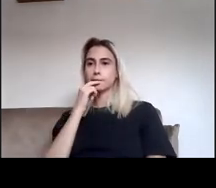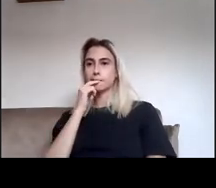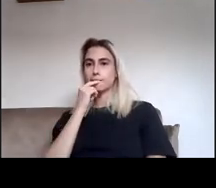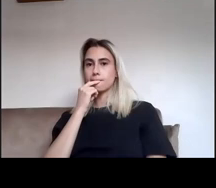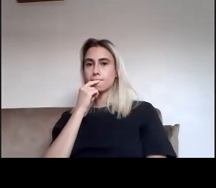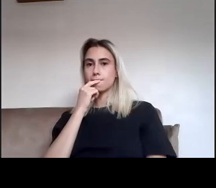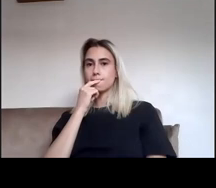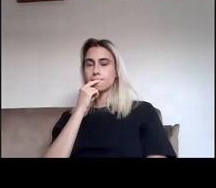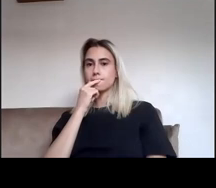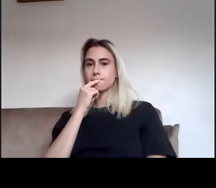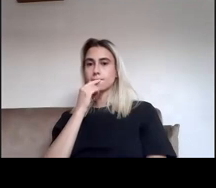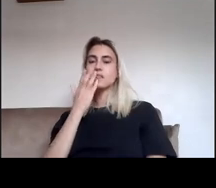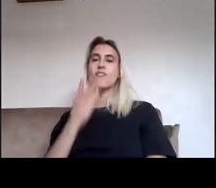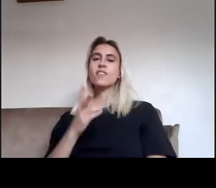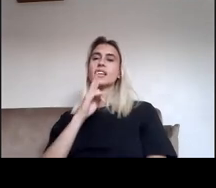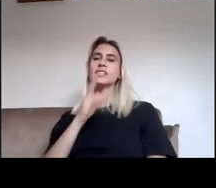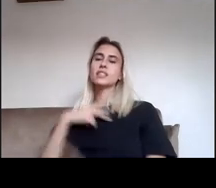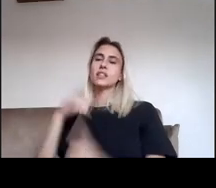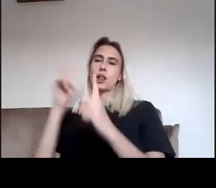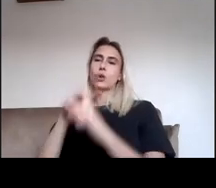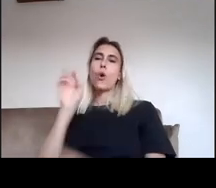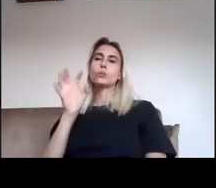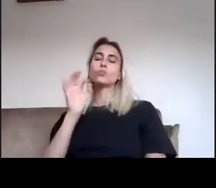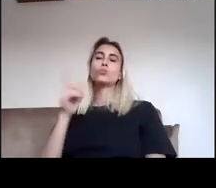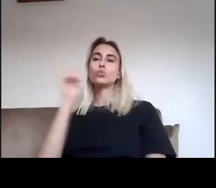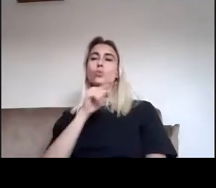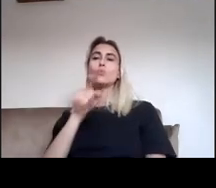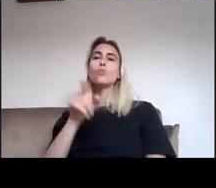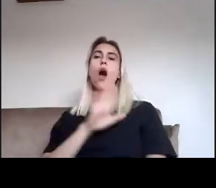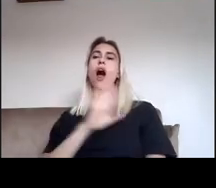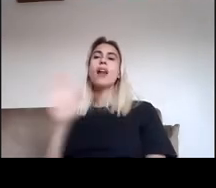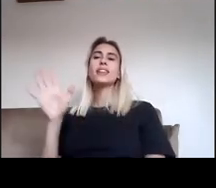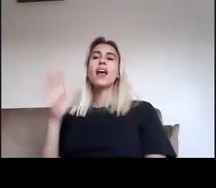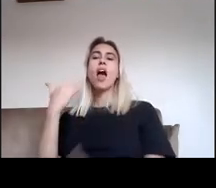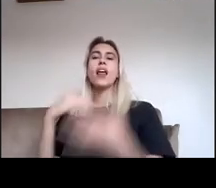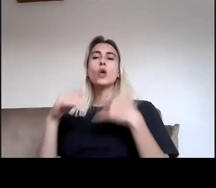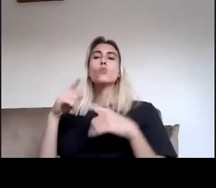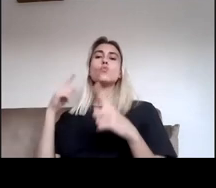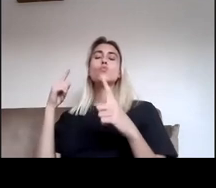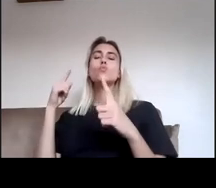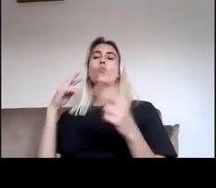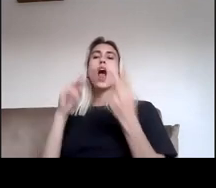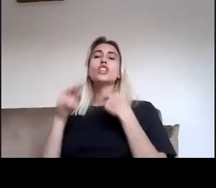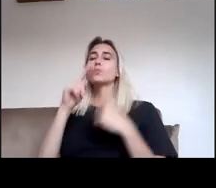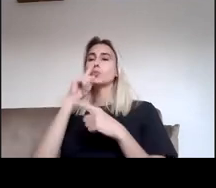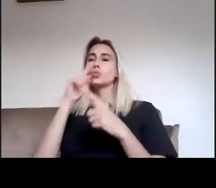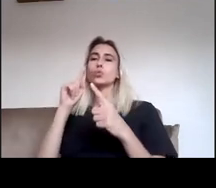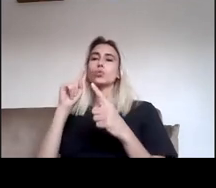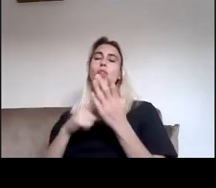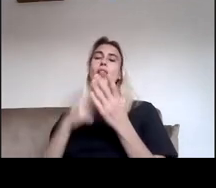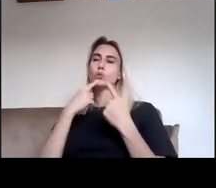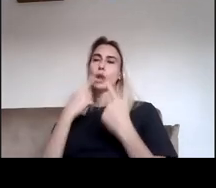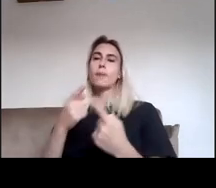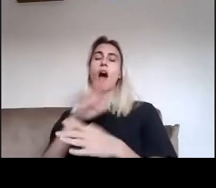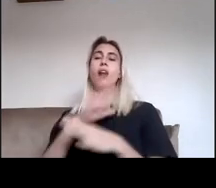Evet, kesinlikle Talat Hocam. Katılıyorum. Çünkü bu artık sence yani ulaşım noktasını söyleyebilirim. Ulaşım noktasında artık